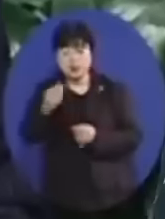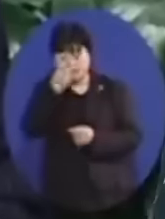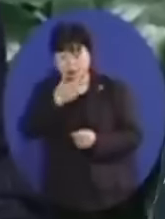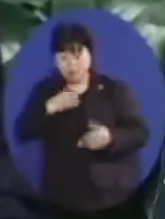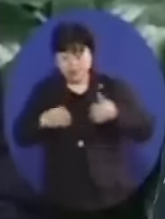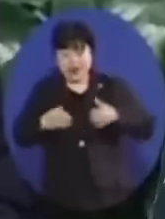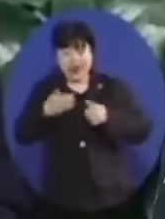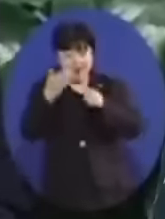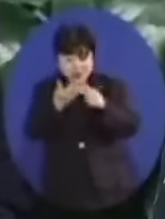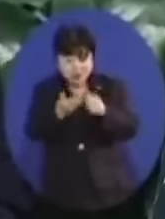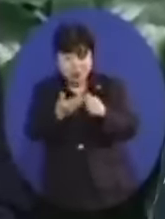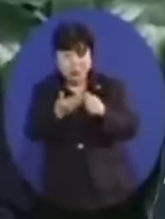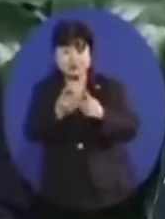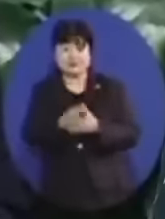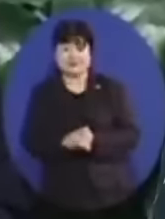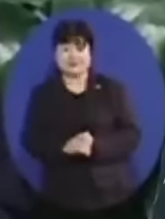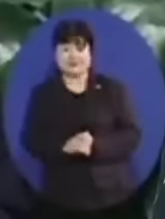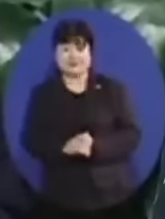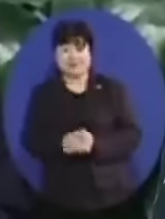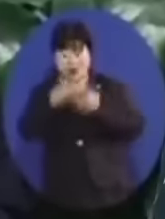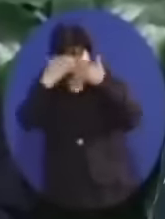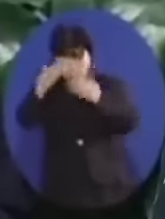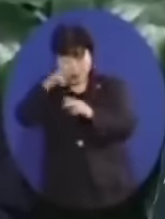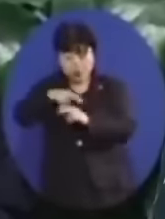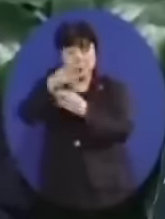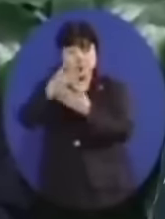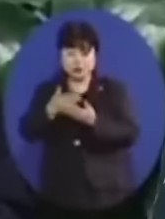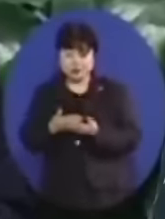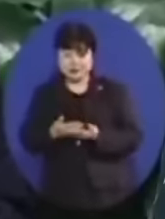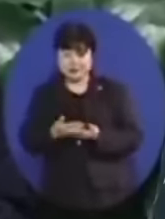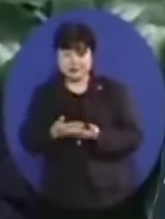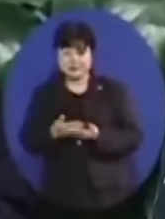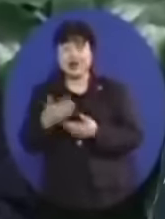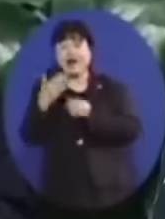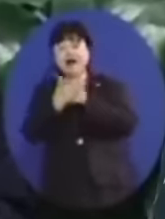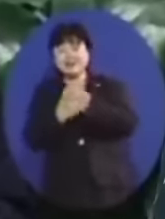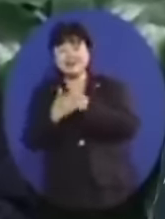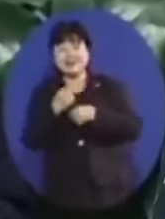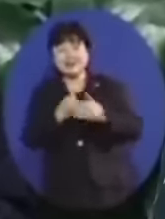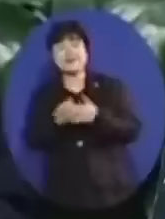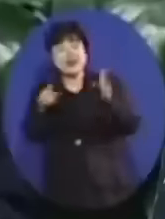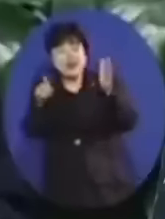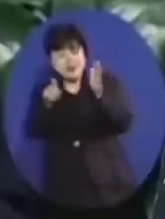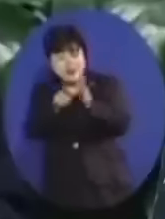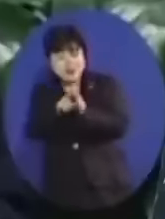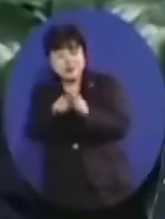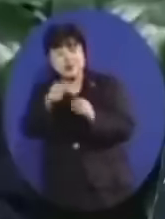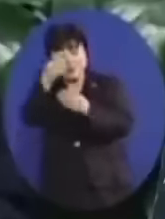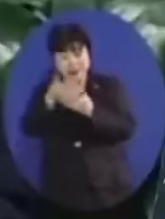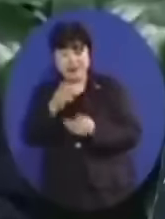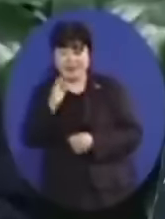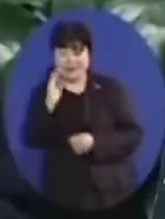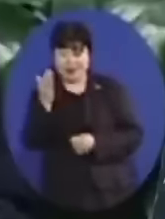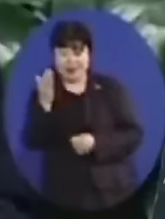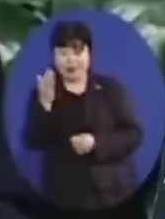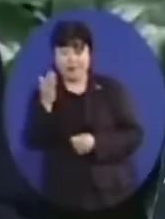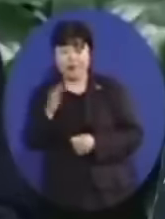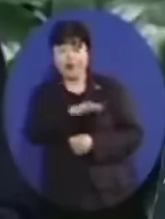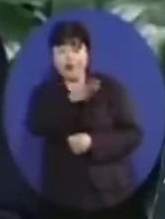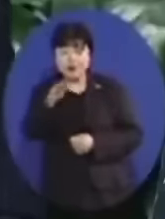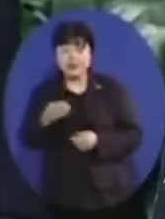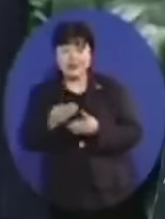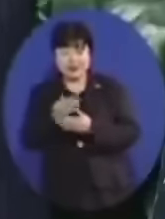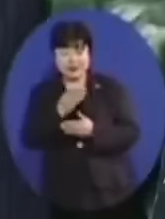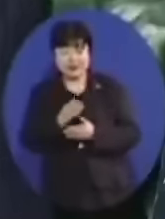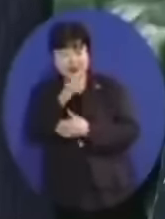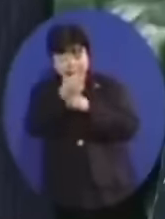주시니 오중복음을 공짜로 주셨단 말입니다. 그 은혜를 인하여 믿음으로 말미암아 구원을 얻나니 이것이 우리에게서 난 것이